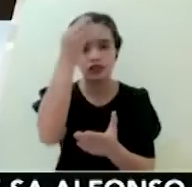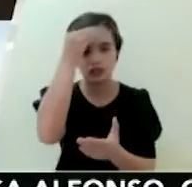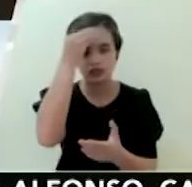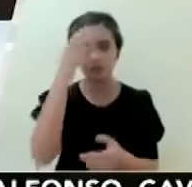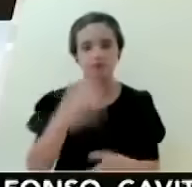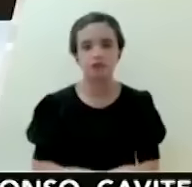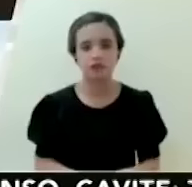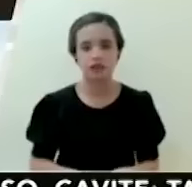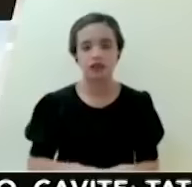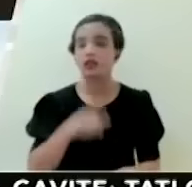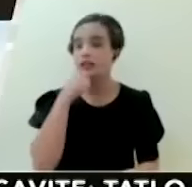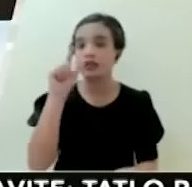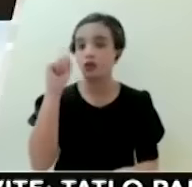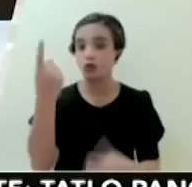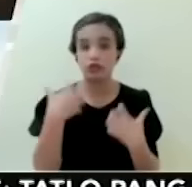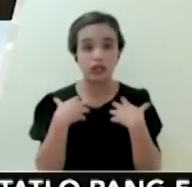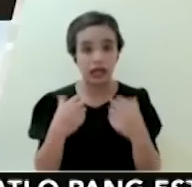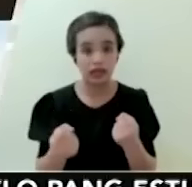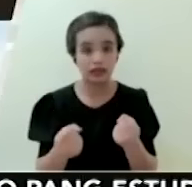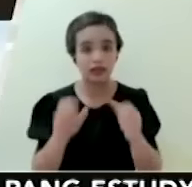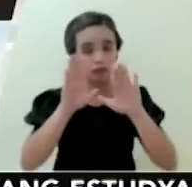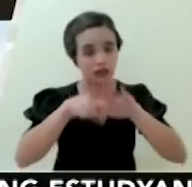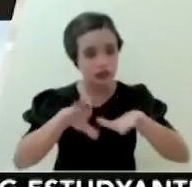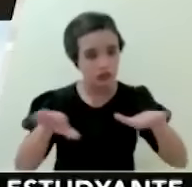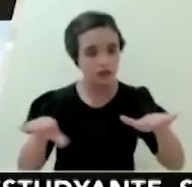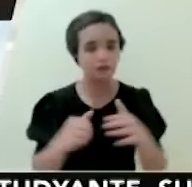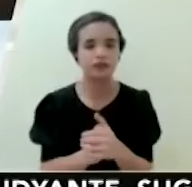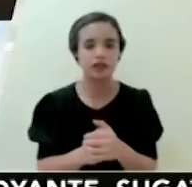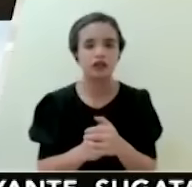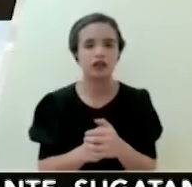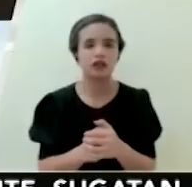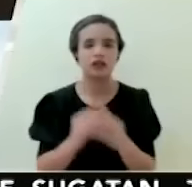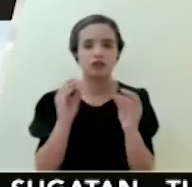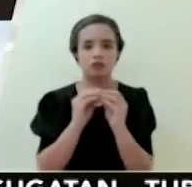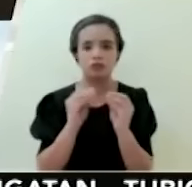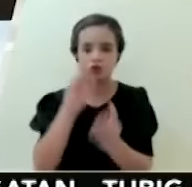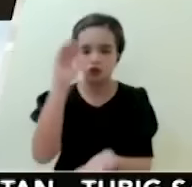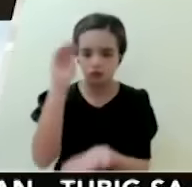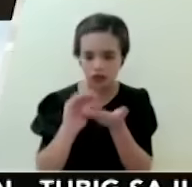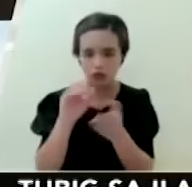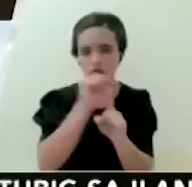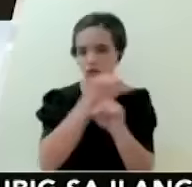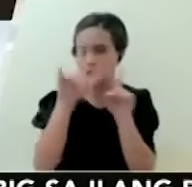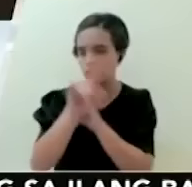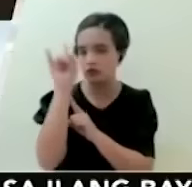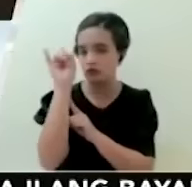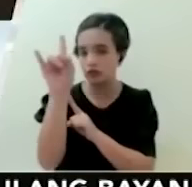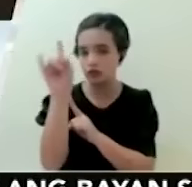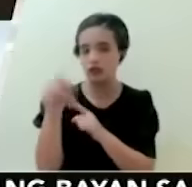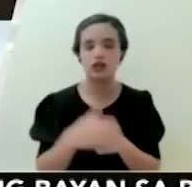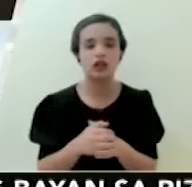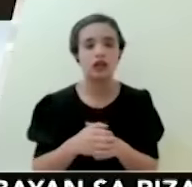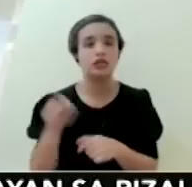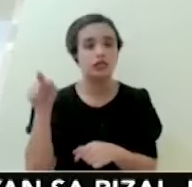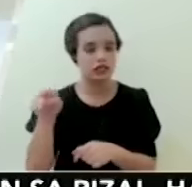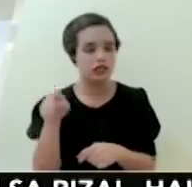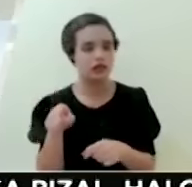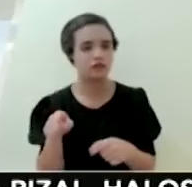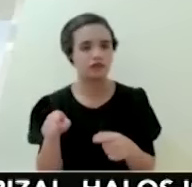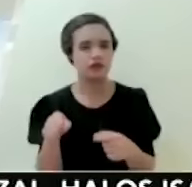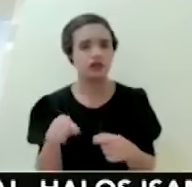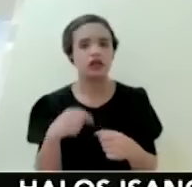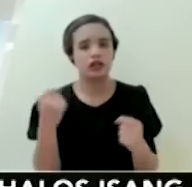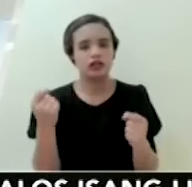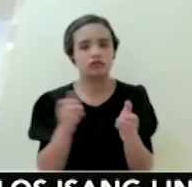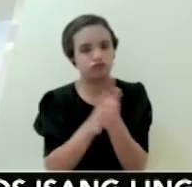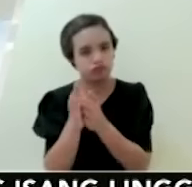health ng mga bata, less social media and mahalin nila yung sayaw. Being